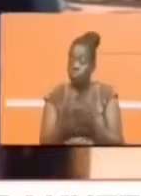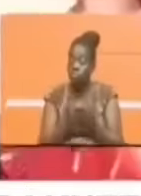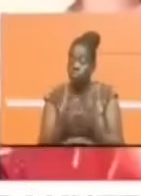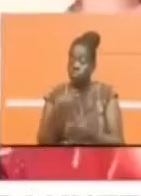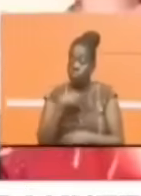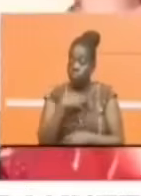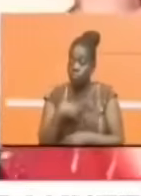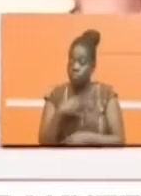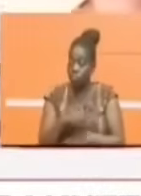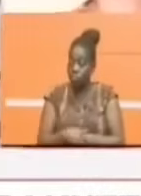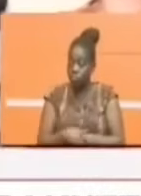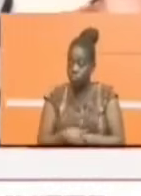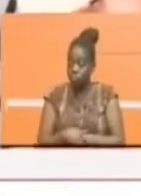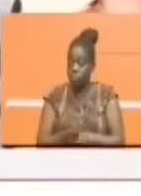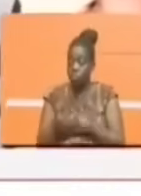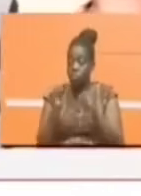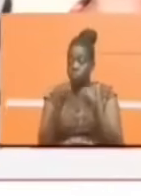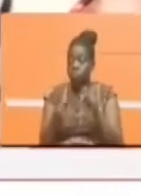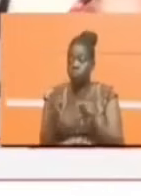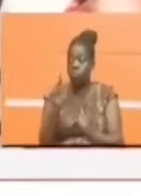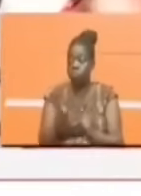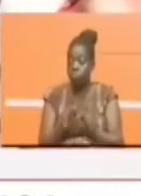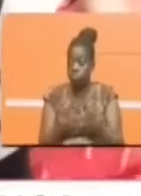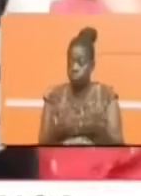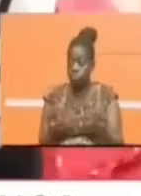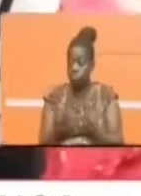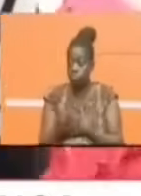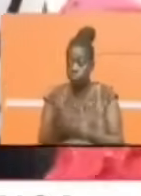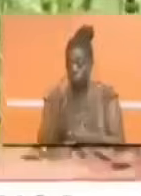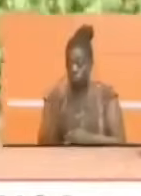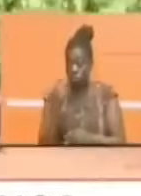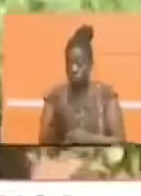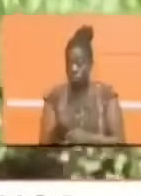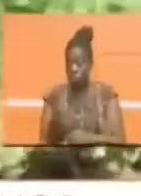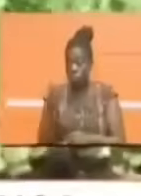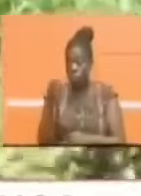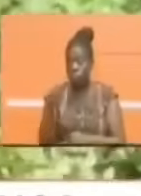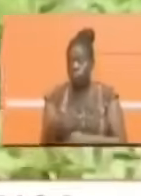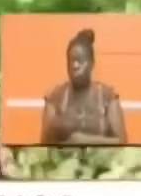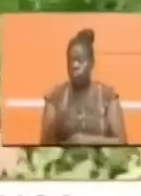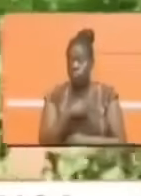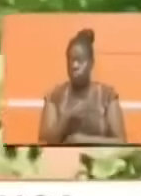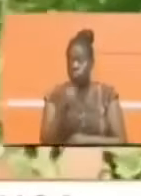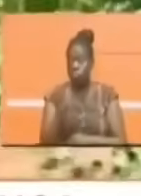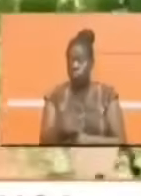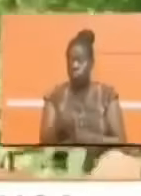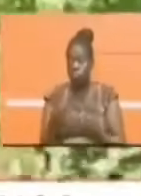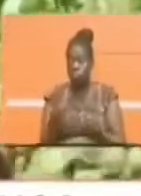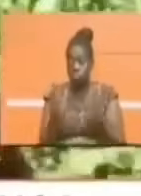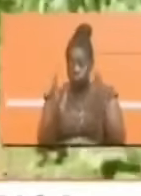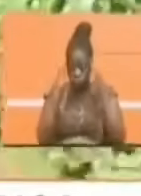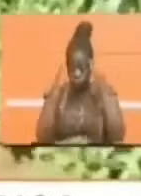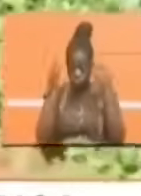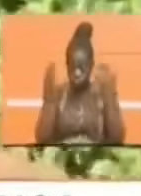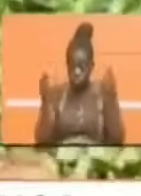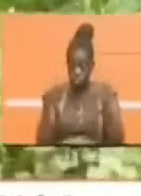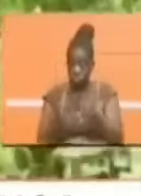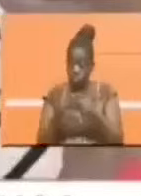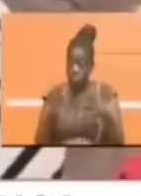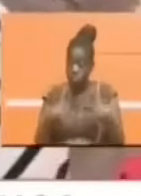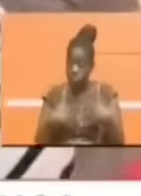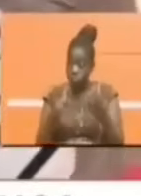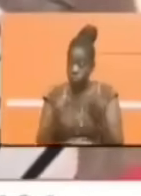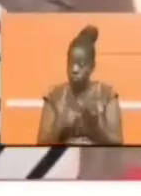mukambwe tebazenga abantu nokunsanga bansanze mutoyi yeto sinaga mudi achikoze mukutamanya yana kize